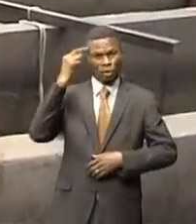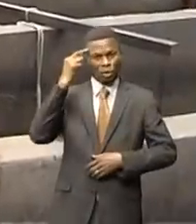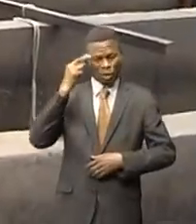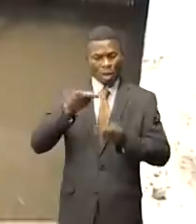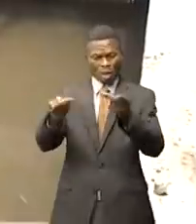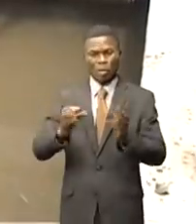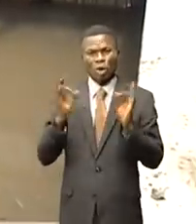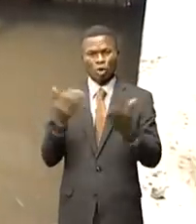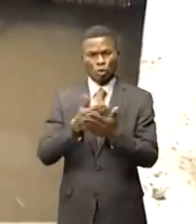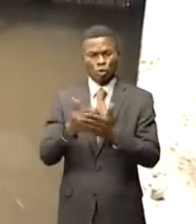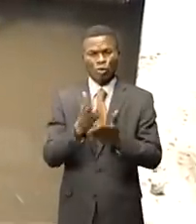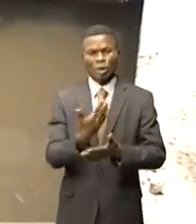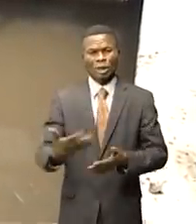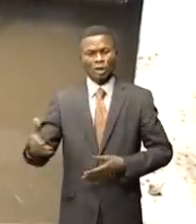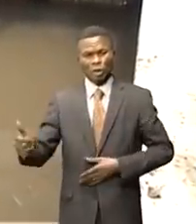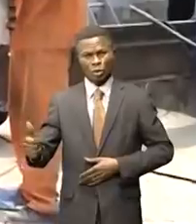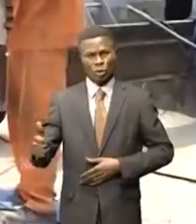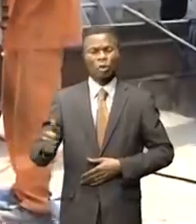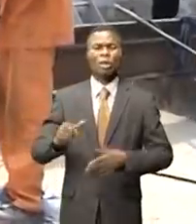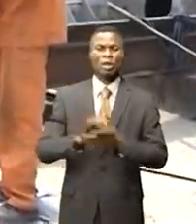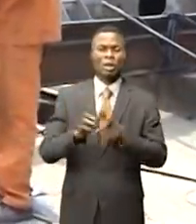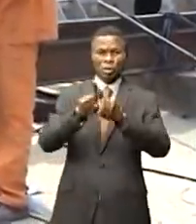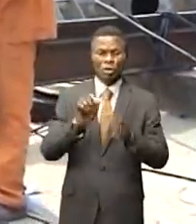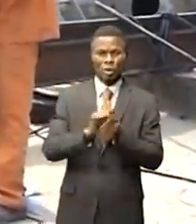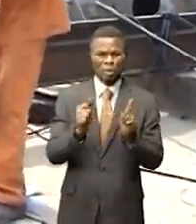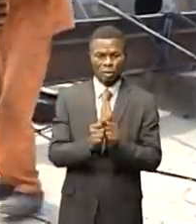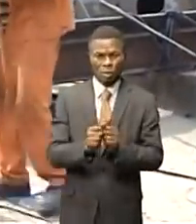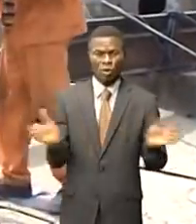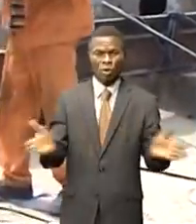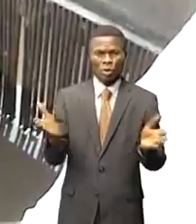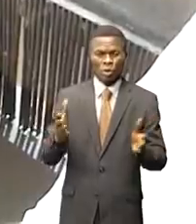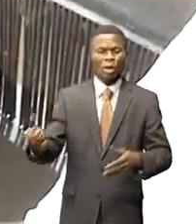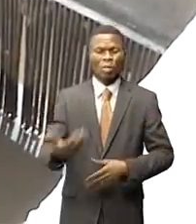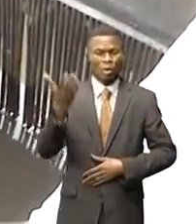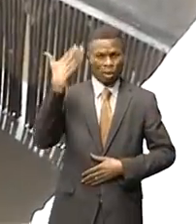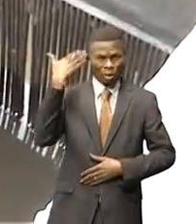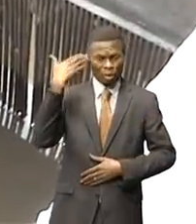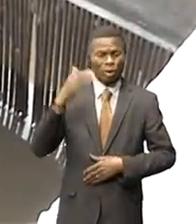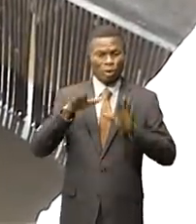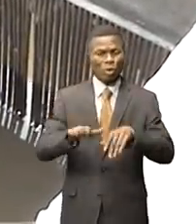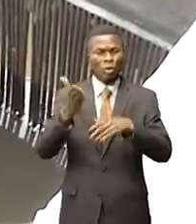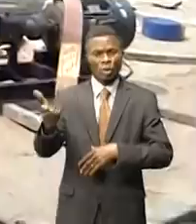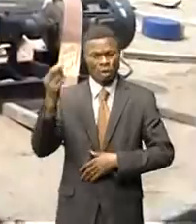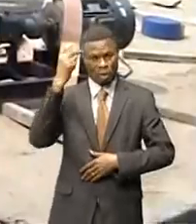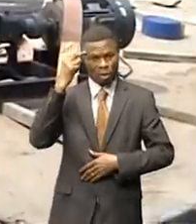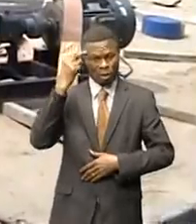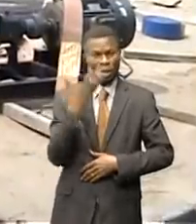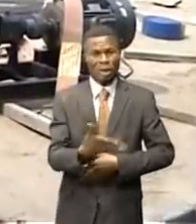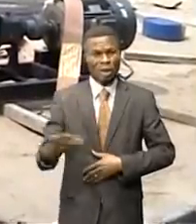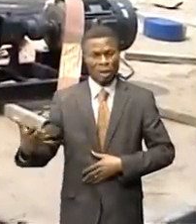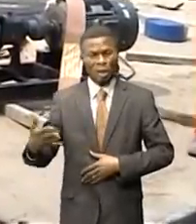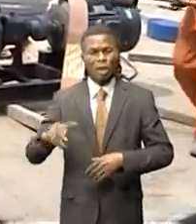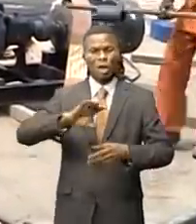glières et de paix dispositif anti beldi question d'optimiser la piste ho qui s'est même et rivier il s'agit des équipements hydrauliques